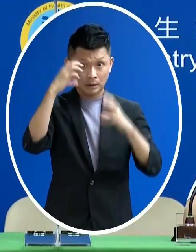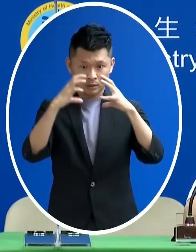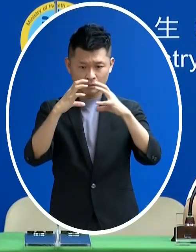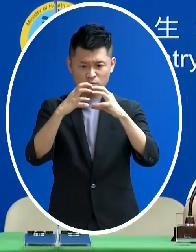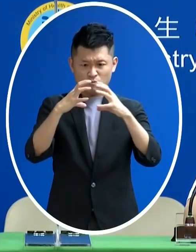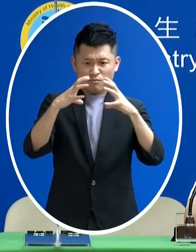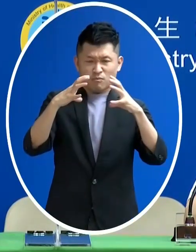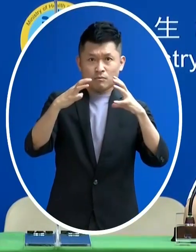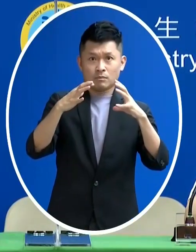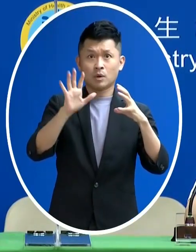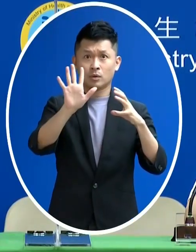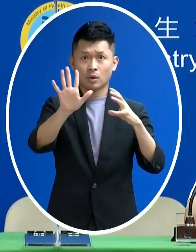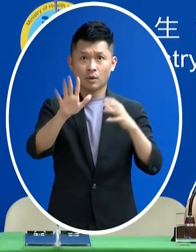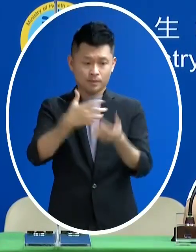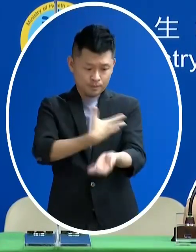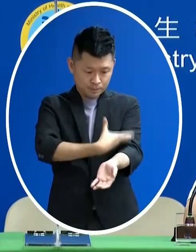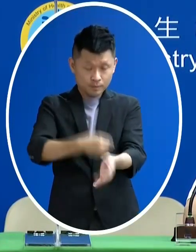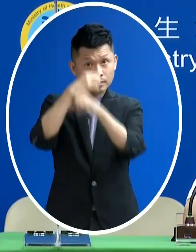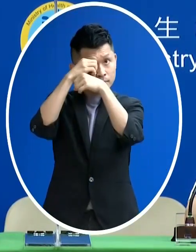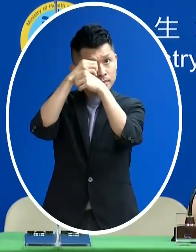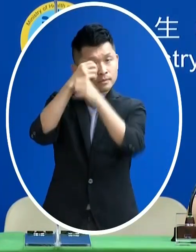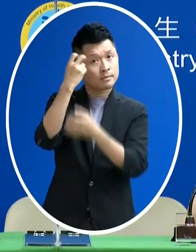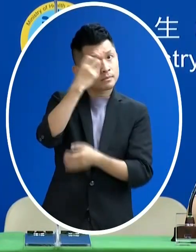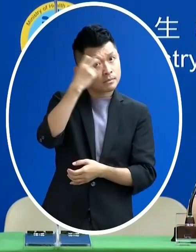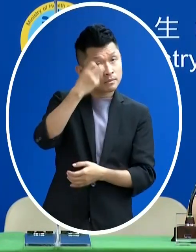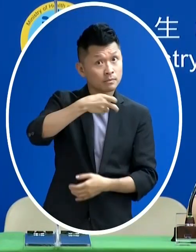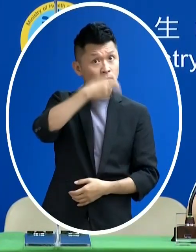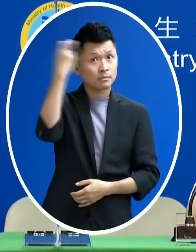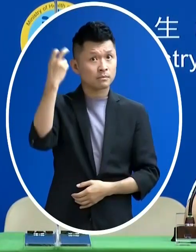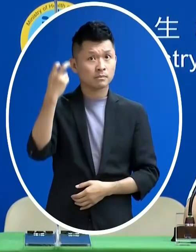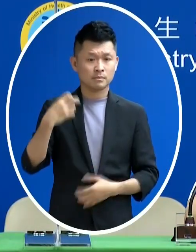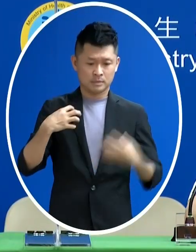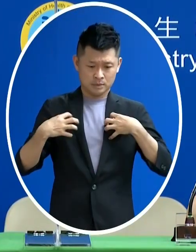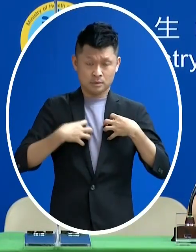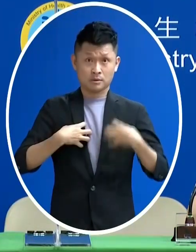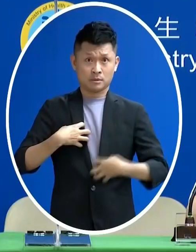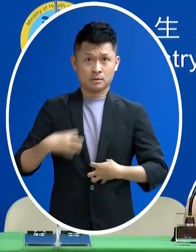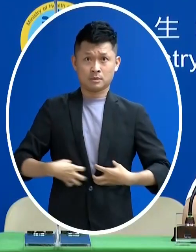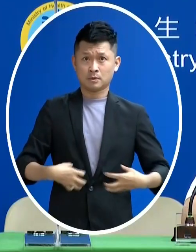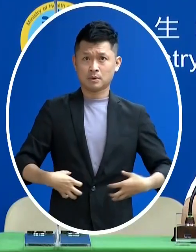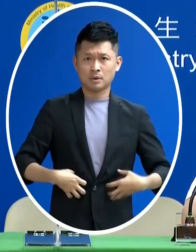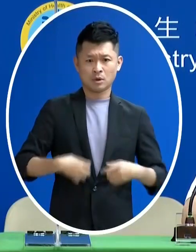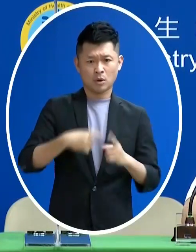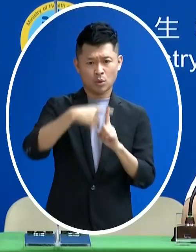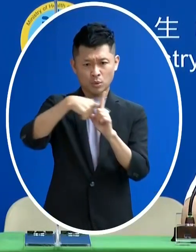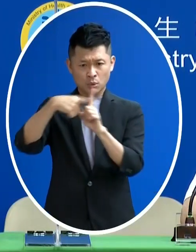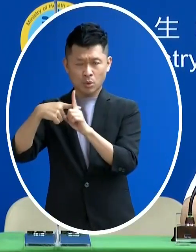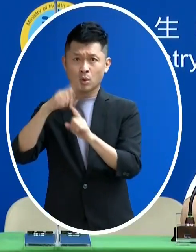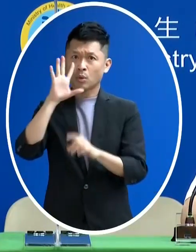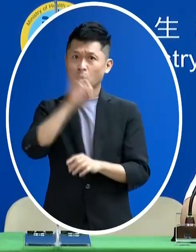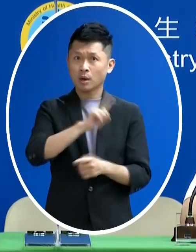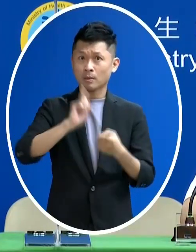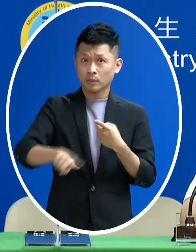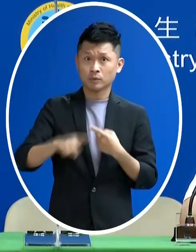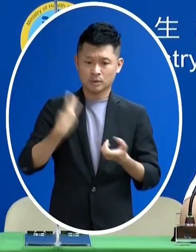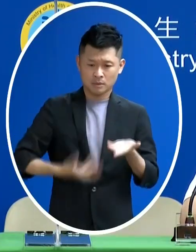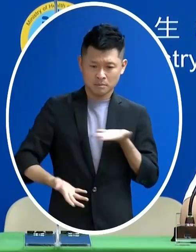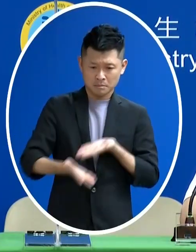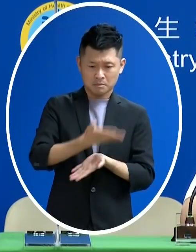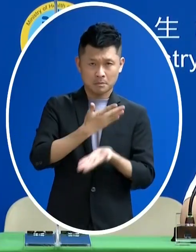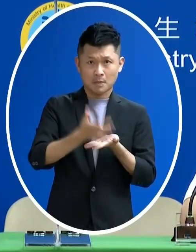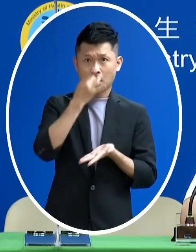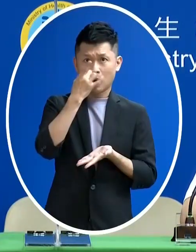情形。那经过抽血的检查，也同时发现有多重器官的指数异常，以及有代谢性酸中